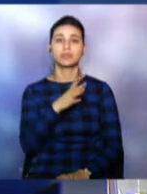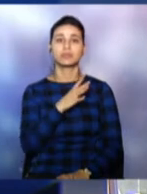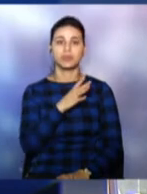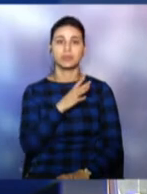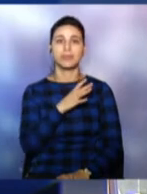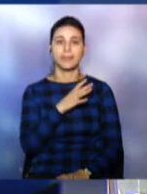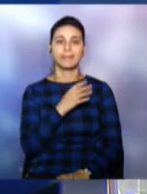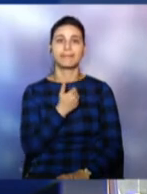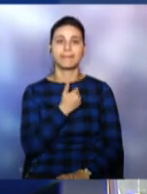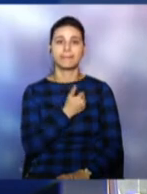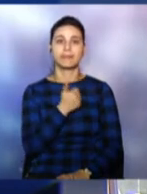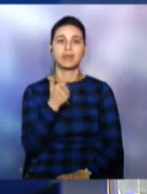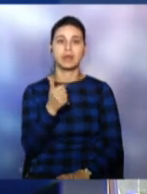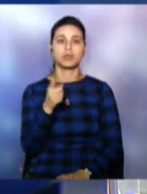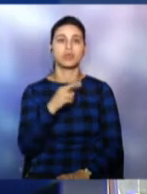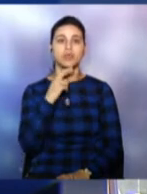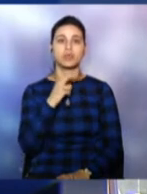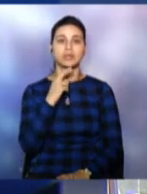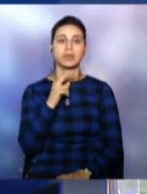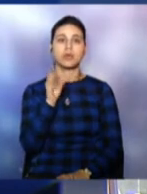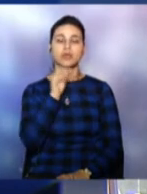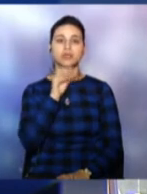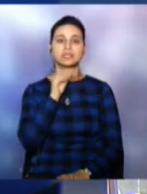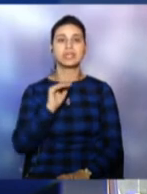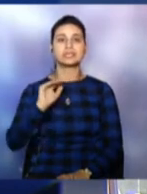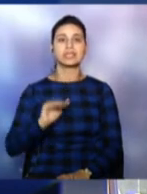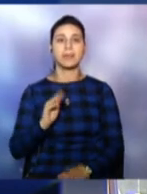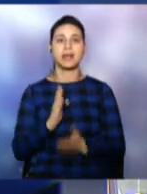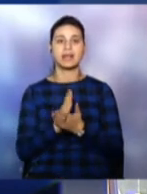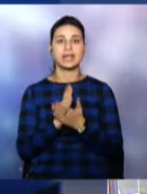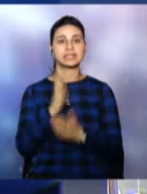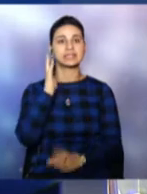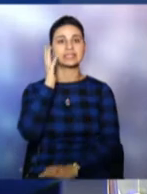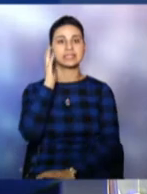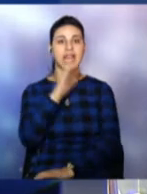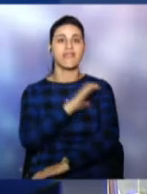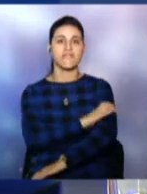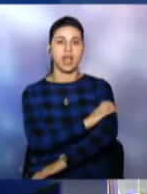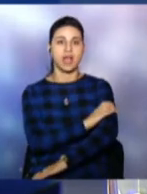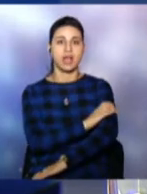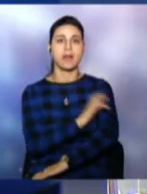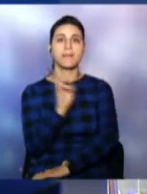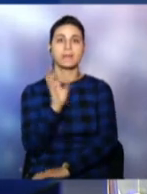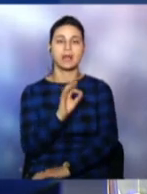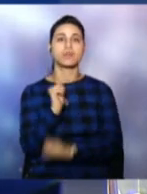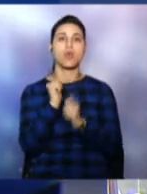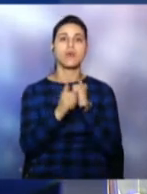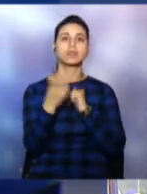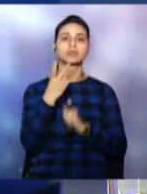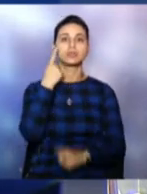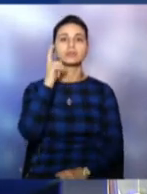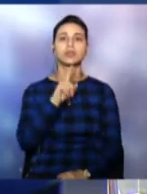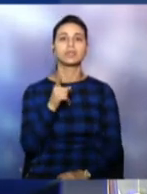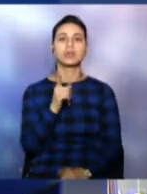ხათუნამ, მე იმედი მაქვს თქვენ ამას მიაქციეთ ყურადღება. როდესაც დაბალია წნევა, თუმცა ახსენა მან, ყოველთვის უნდა ვიცოდეთ